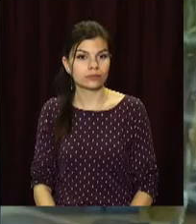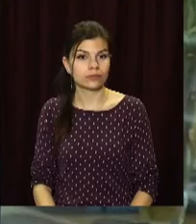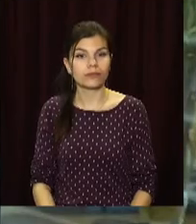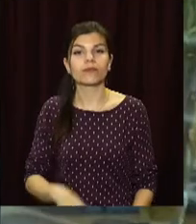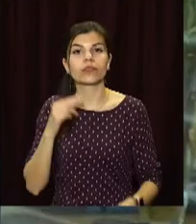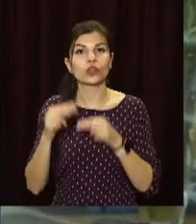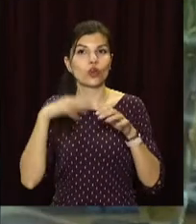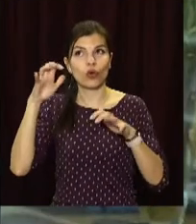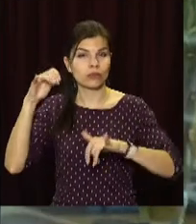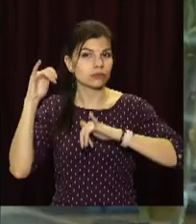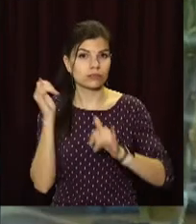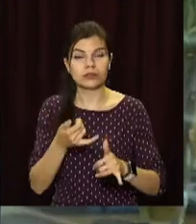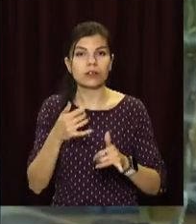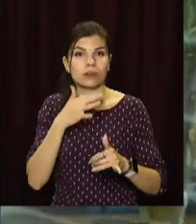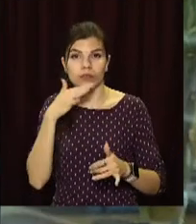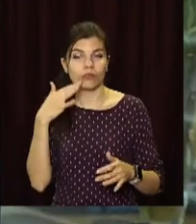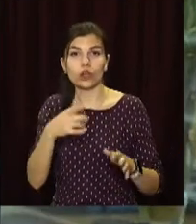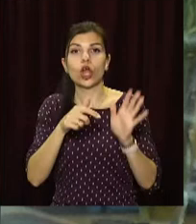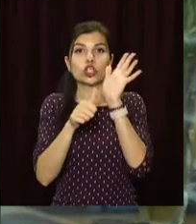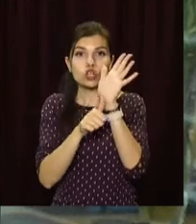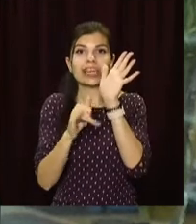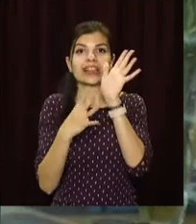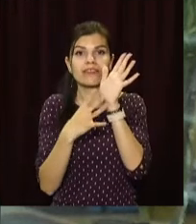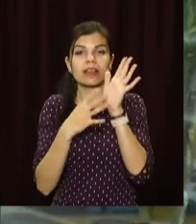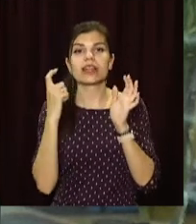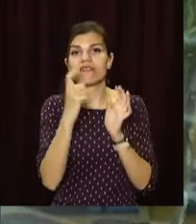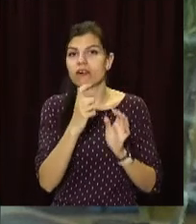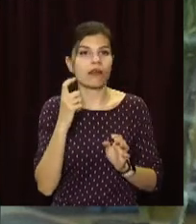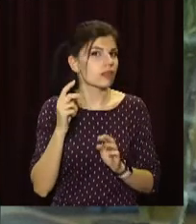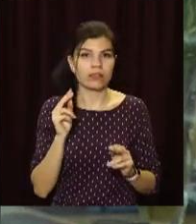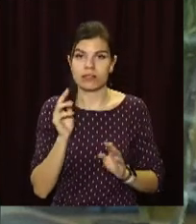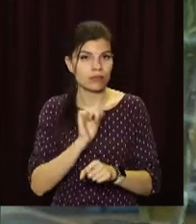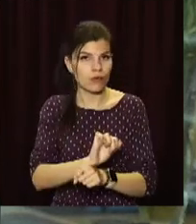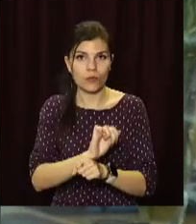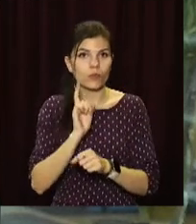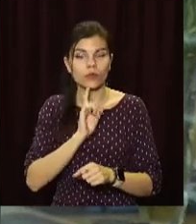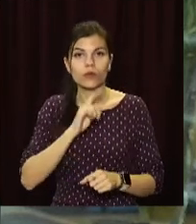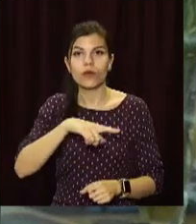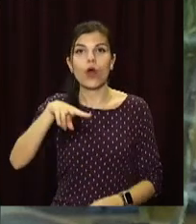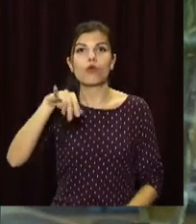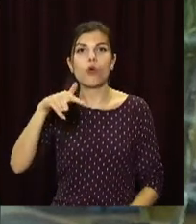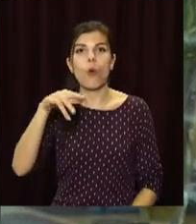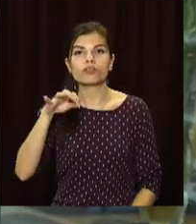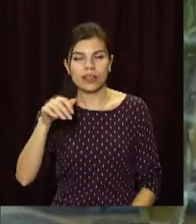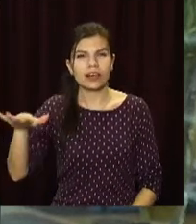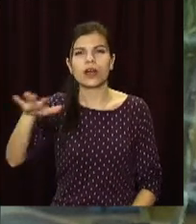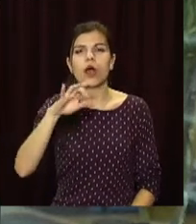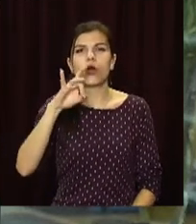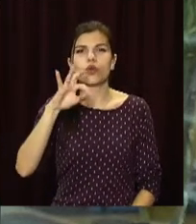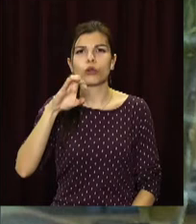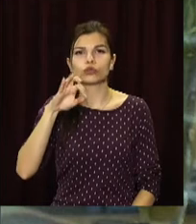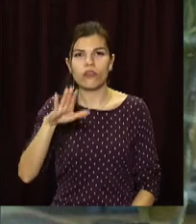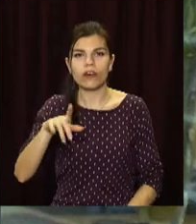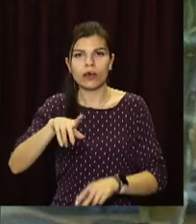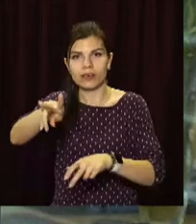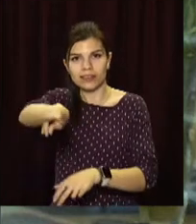Через рясний дощ не ходять 6-й та 9-й трамвай у Дніпрі. У районі вулиць Трамвайної, Луговської та Ростовської затопило